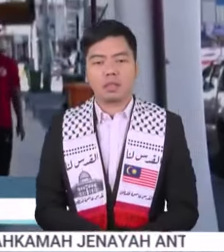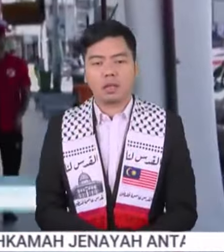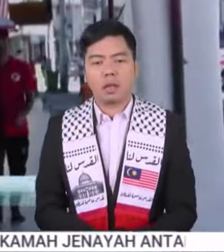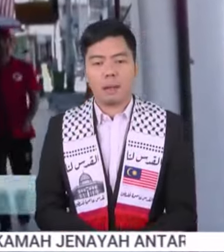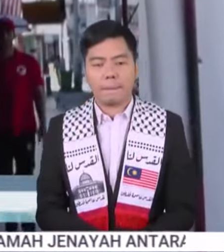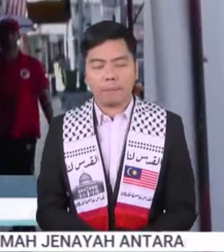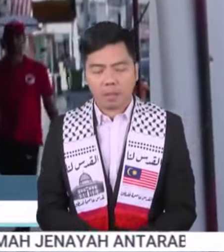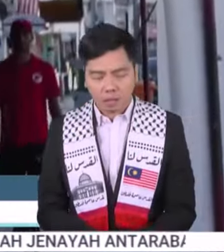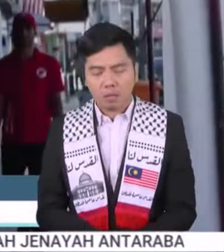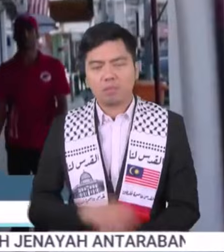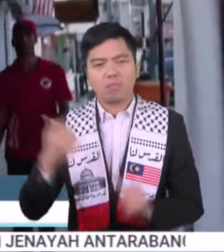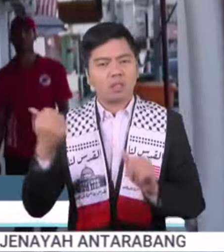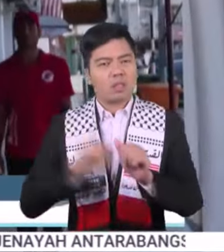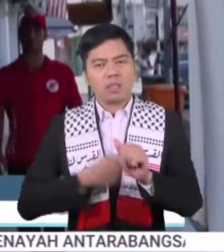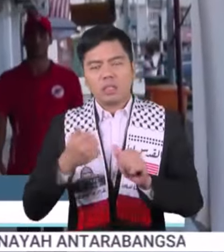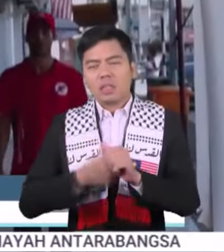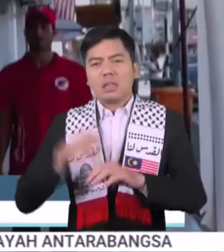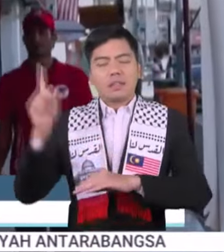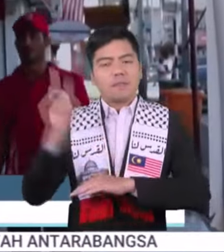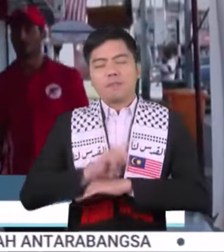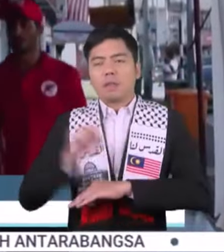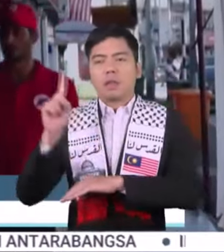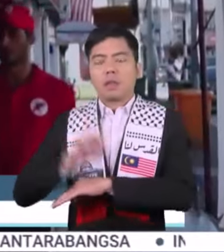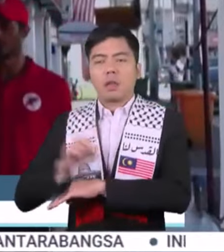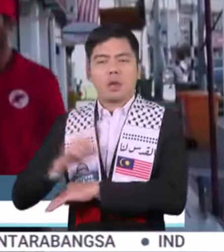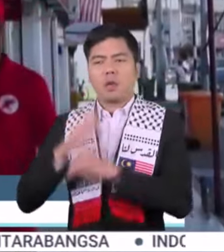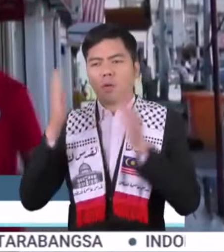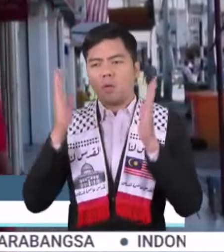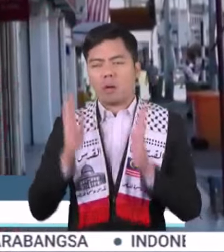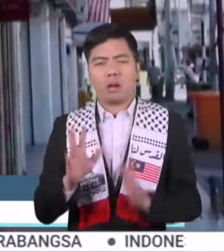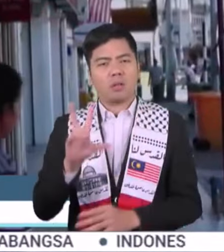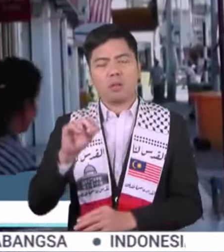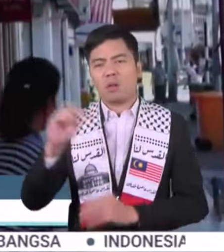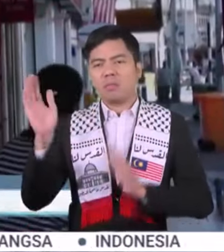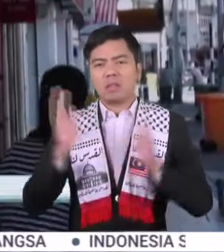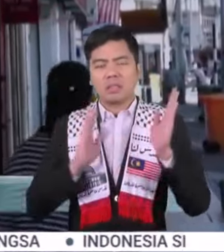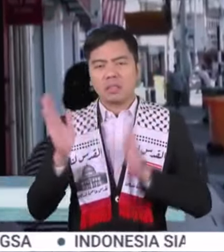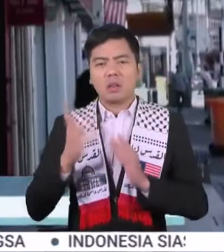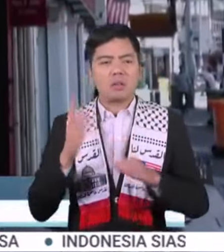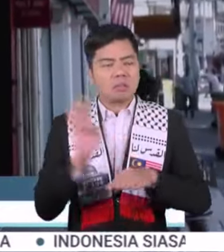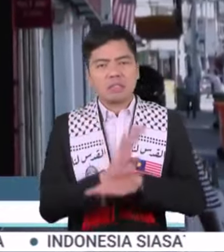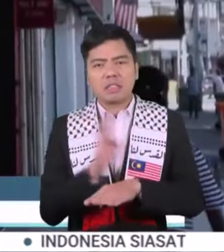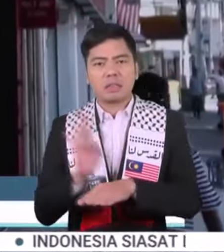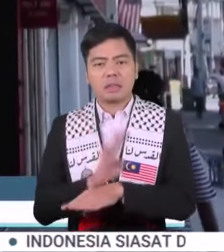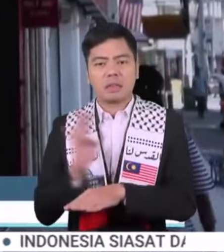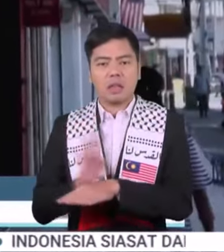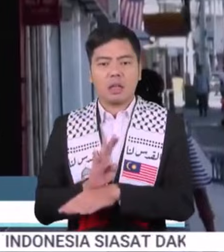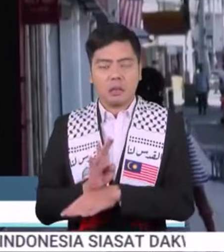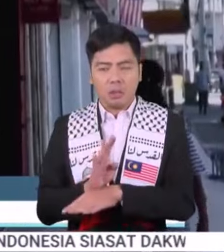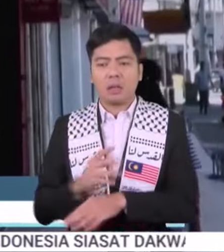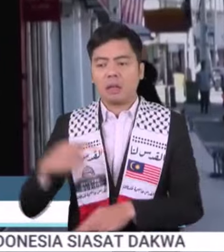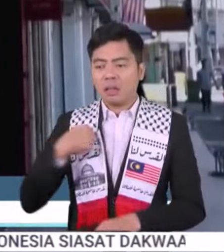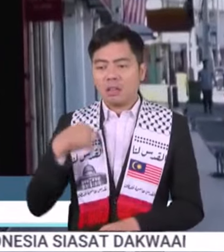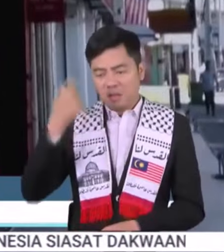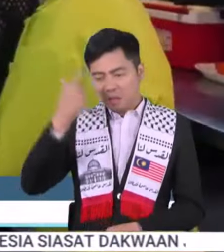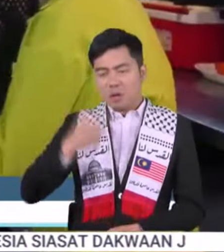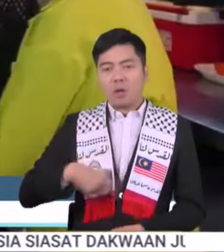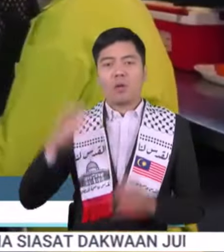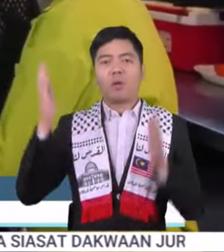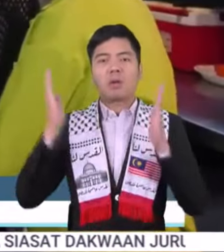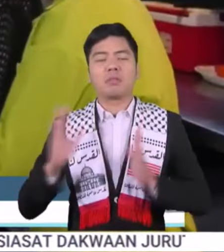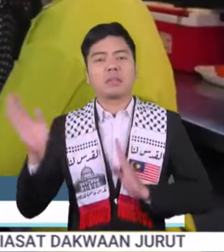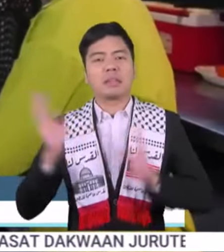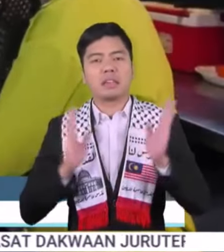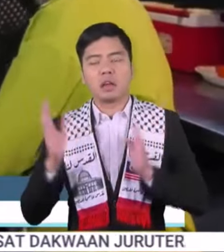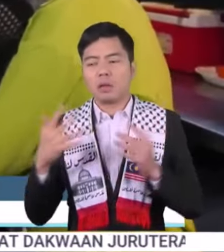pantau hari-hari sebab peniaga warga asing ini dah melampau sangat. Dah sampai peniaga warga tempatan pula dah takut dengan peniaga